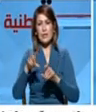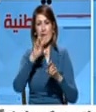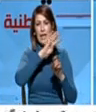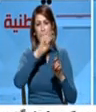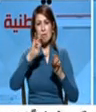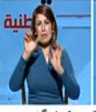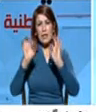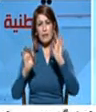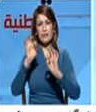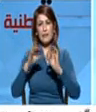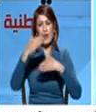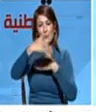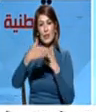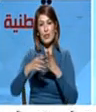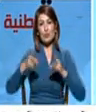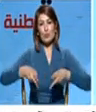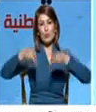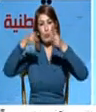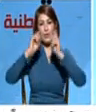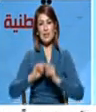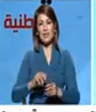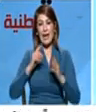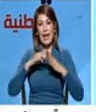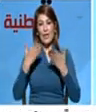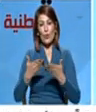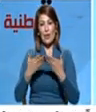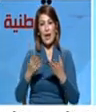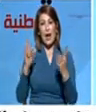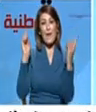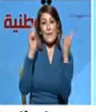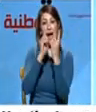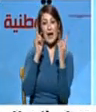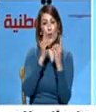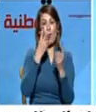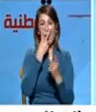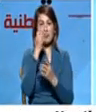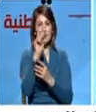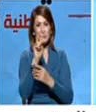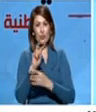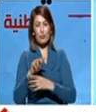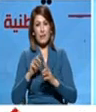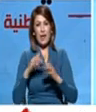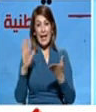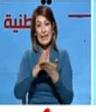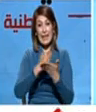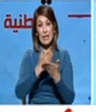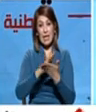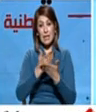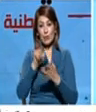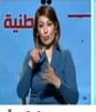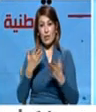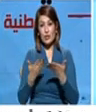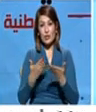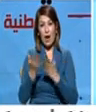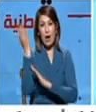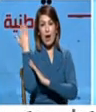احنا احنا كنا معكم وشفنا ال التحذيرات اه اللي قمت بها في ا